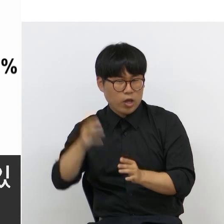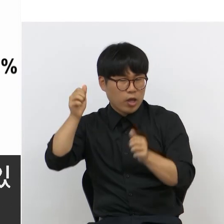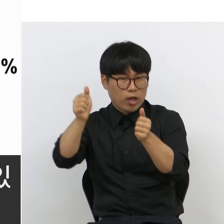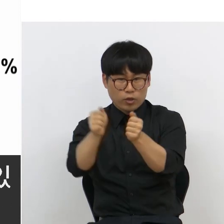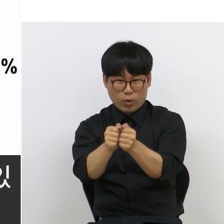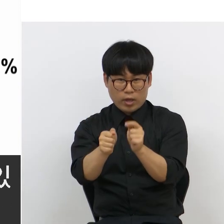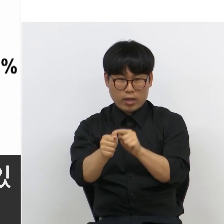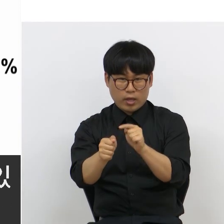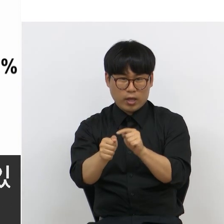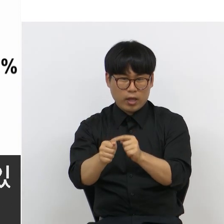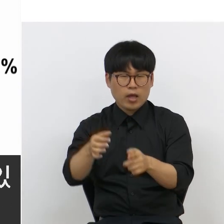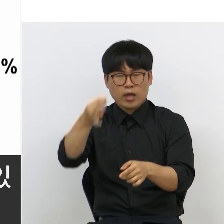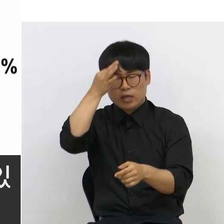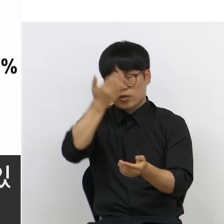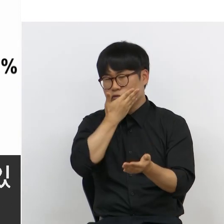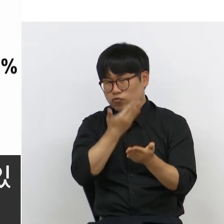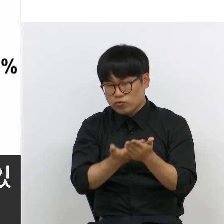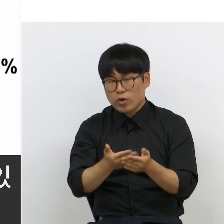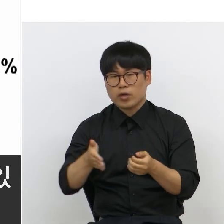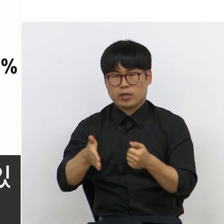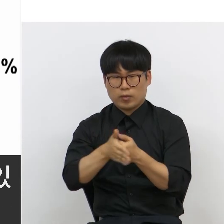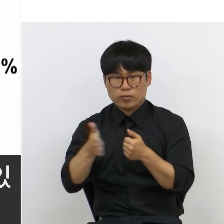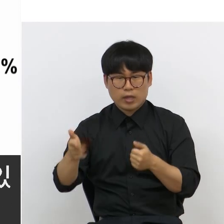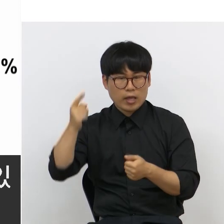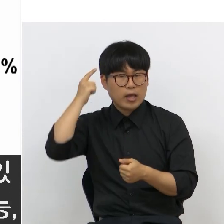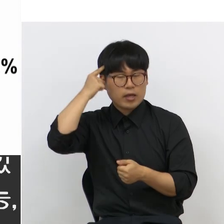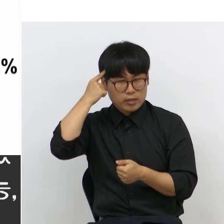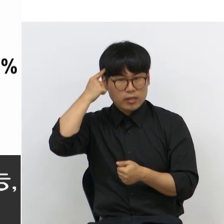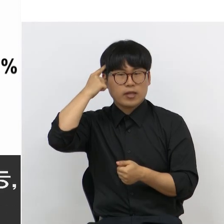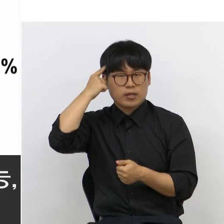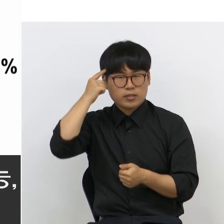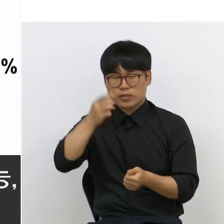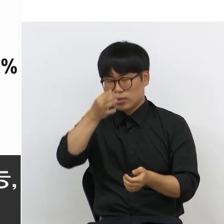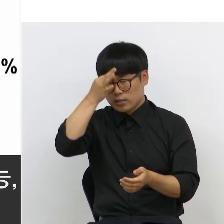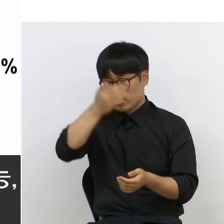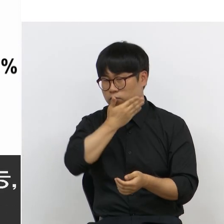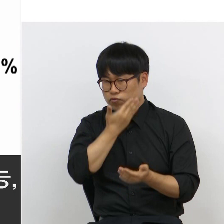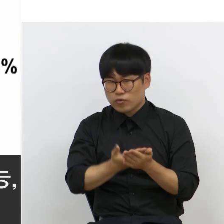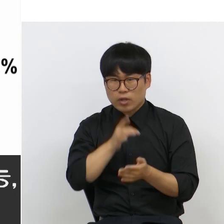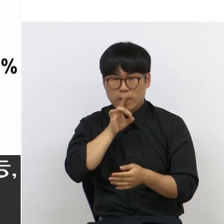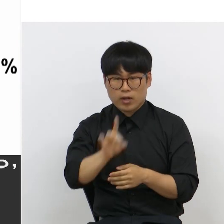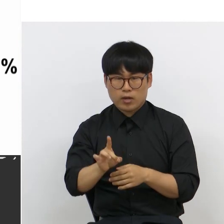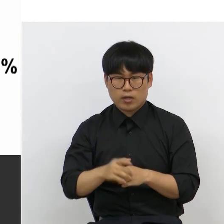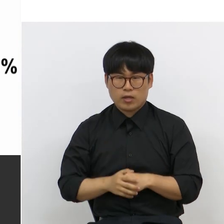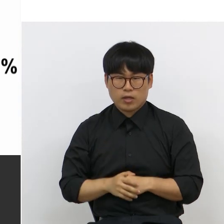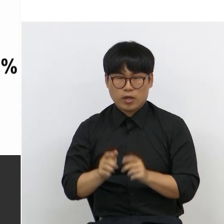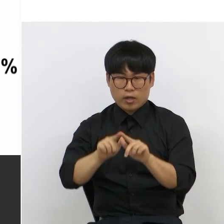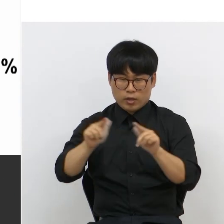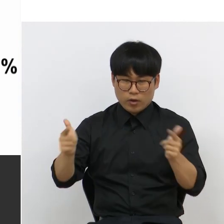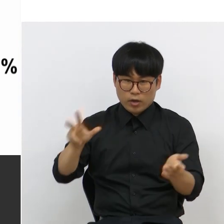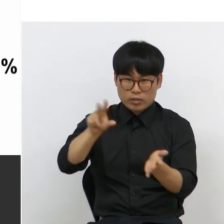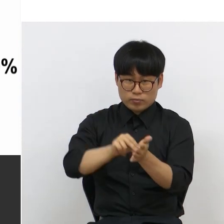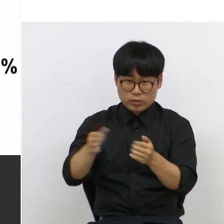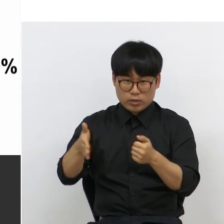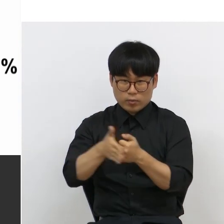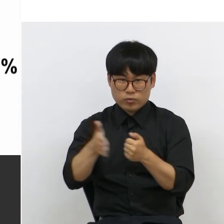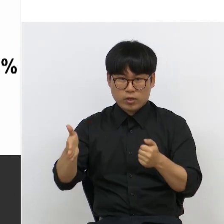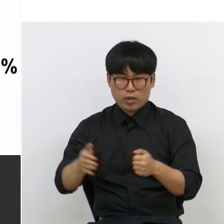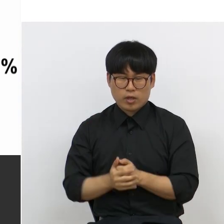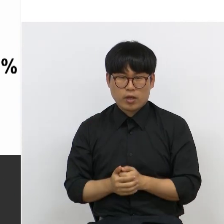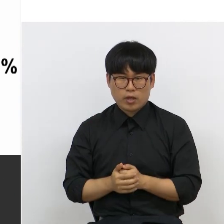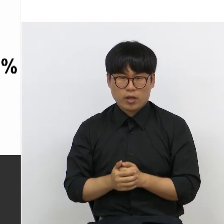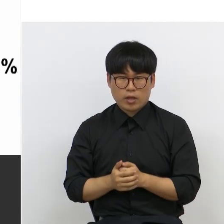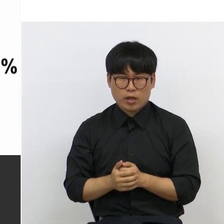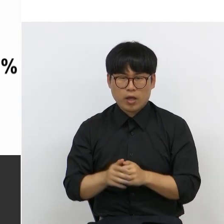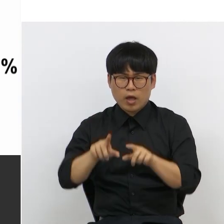때문에 그 뇌의 기능, 다시 말해서 인지 기능이 어떠냐 결국 이런 요인 때문에 이 요인이 예를 들어 아주 정상보다